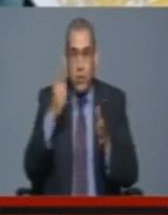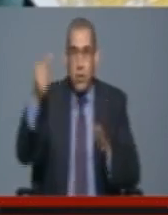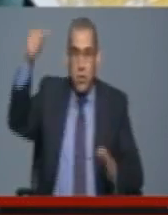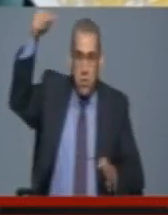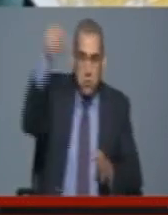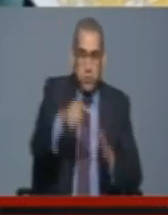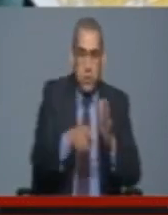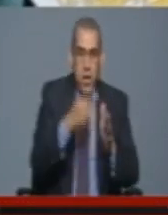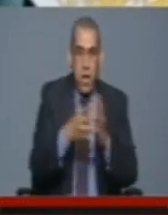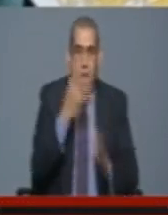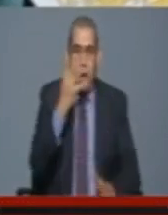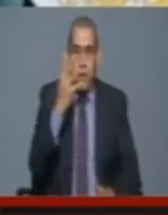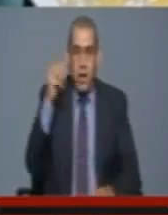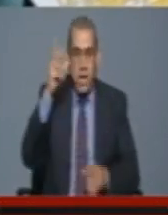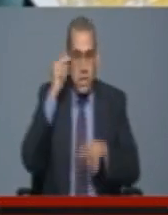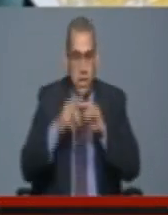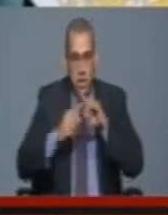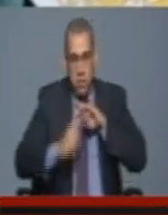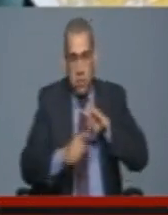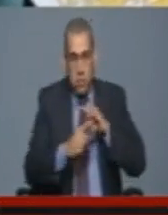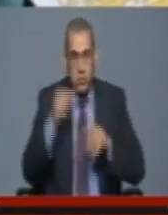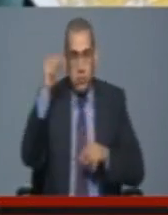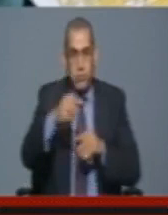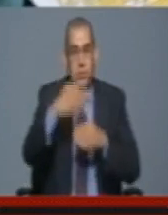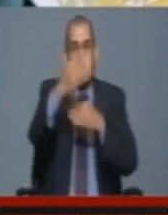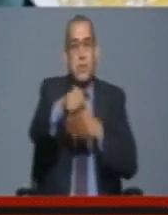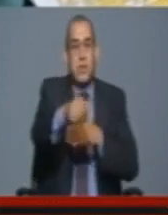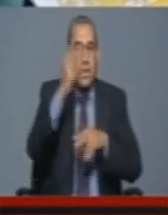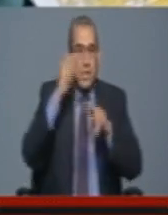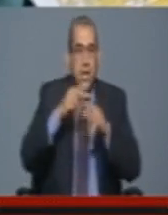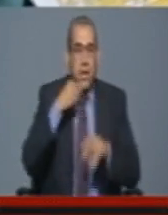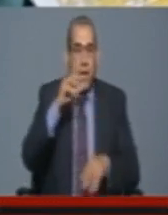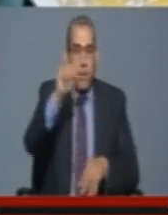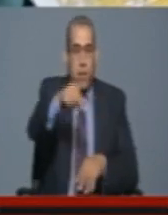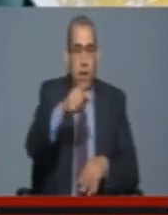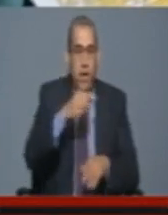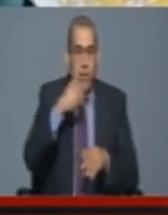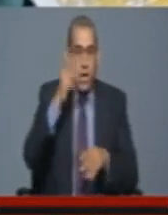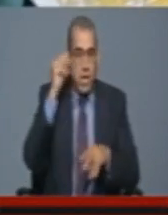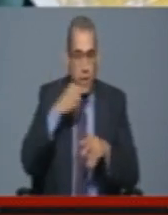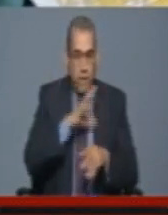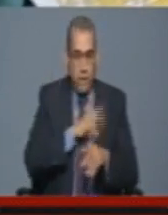4 مرات من الجانب الفلسطيني. هقول مره تانيه،